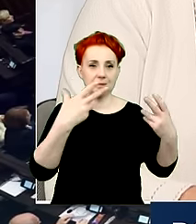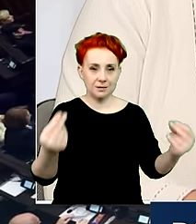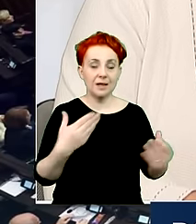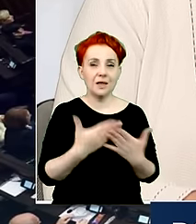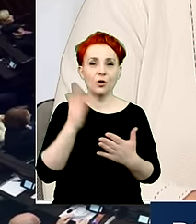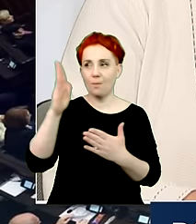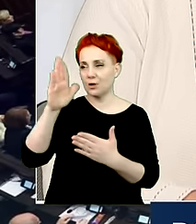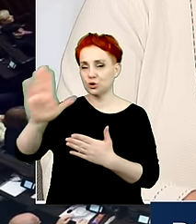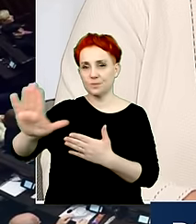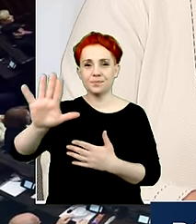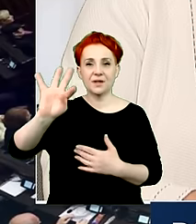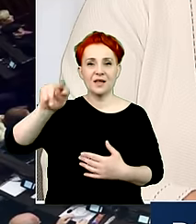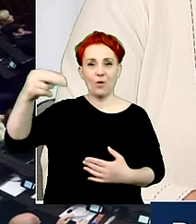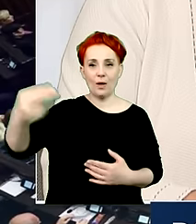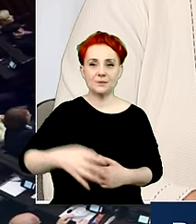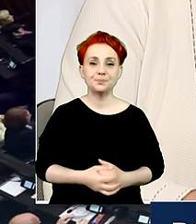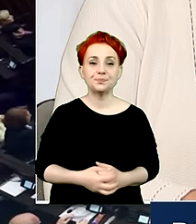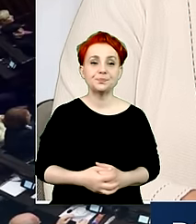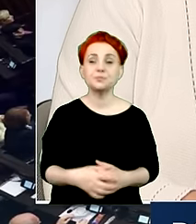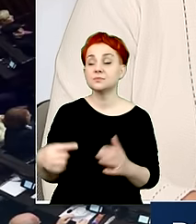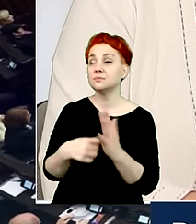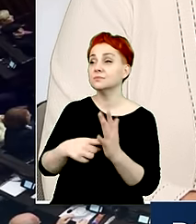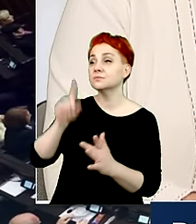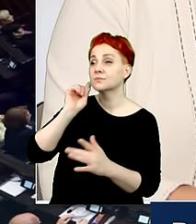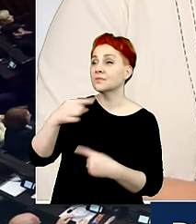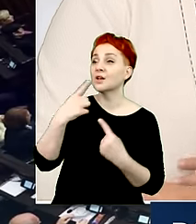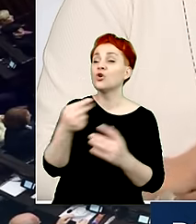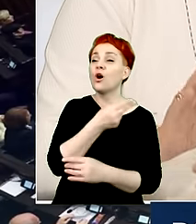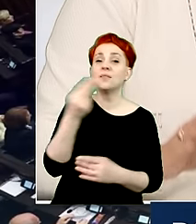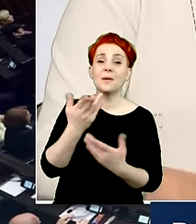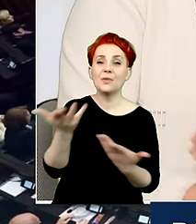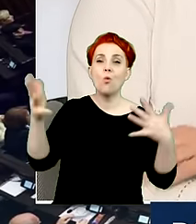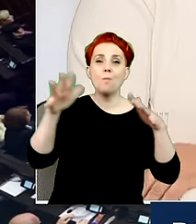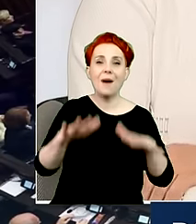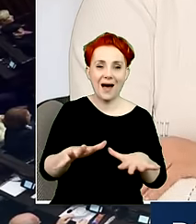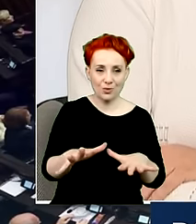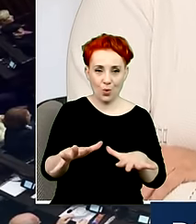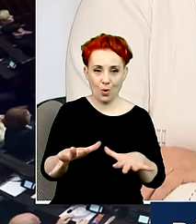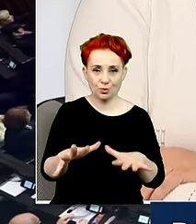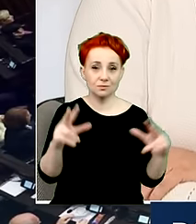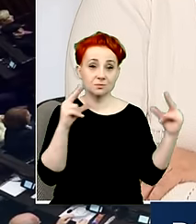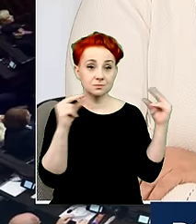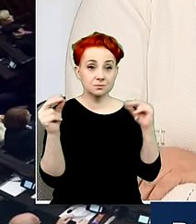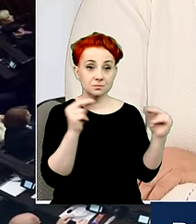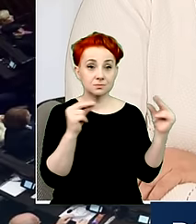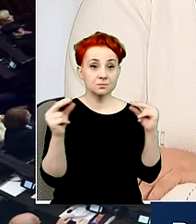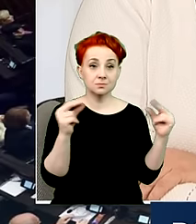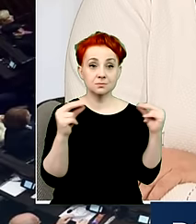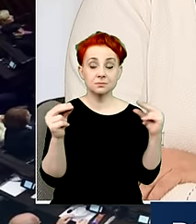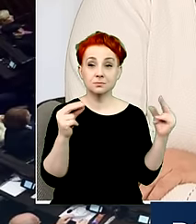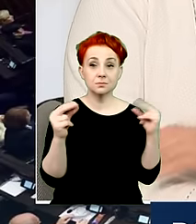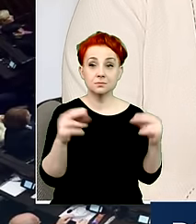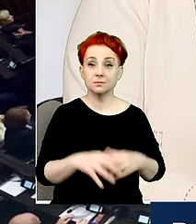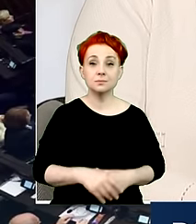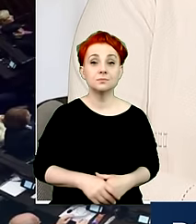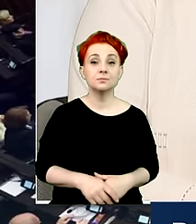tak. Czy próbował pan opisać, dotyczy upadłości. A nie, on dotyczy też stanu likwidacji. Nie, nie, dotyczy stanu likwidacji.